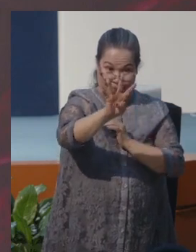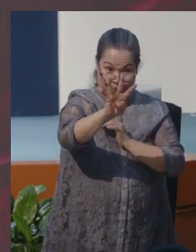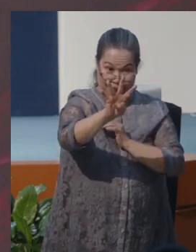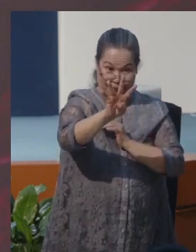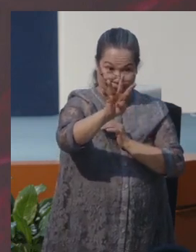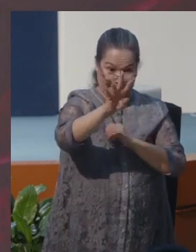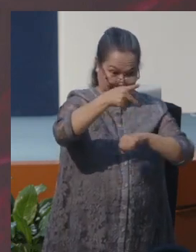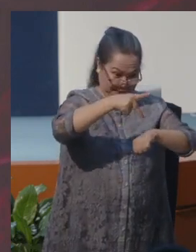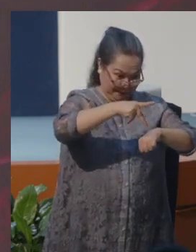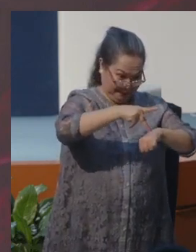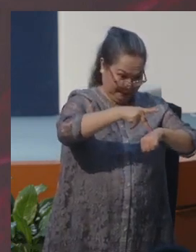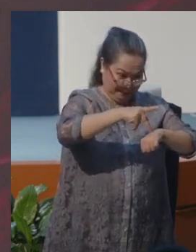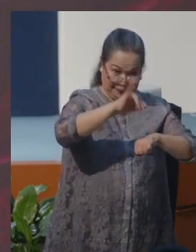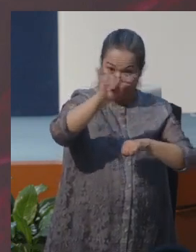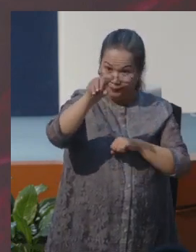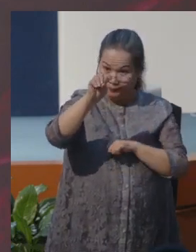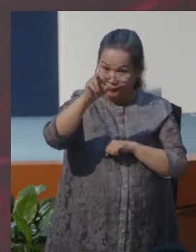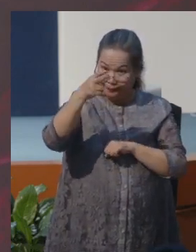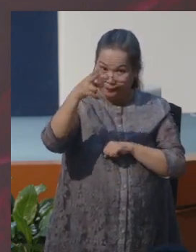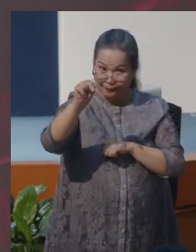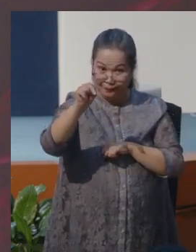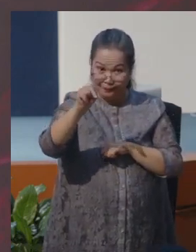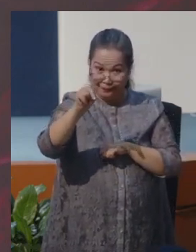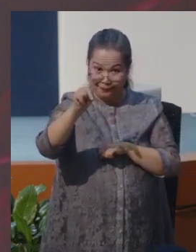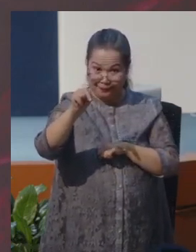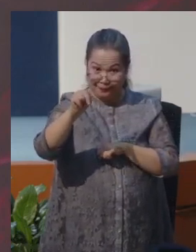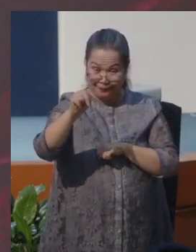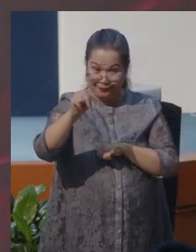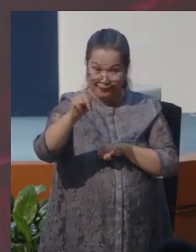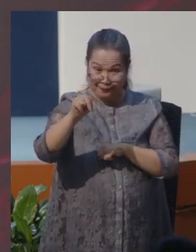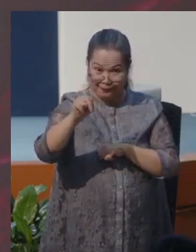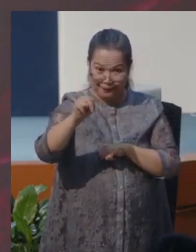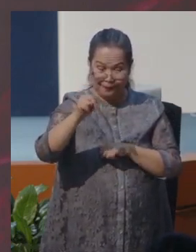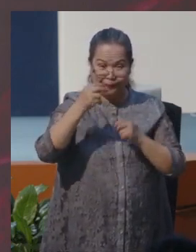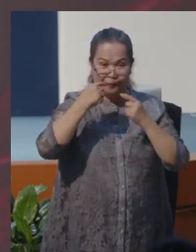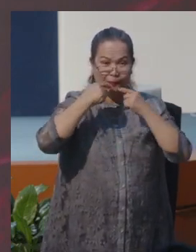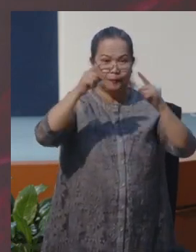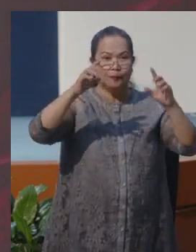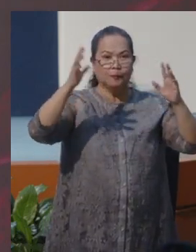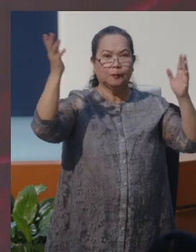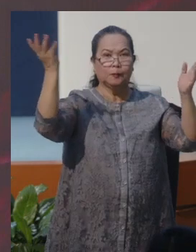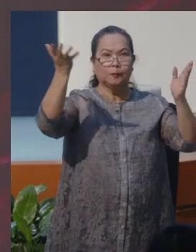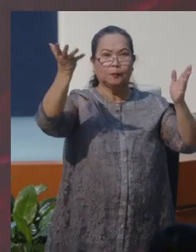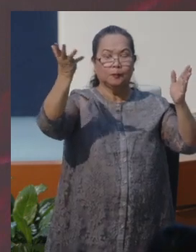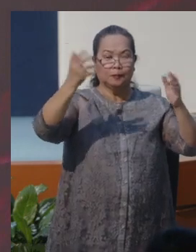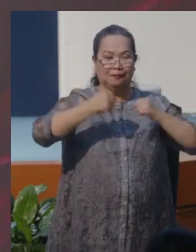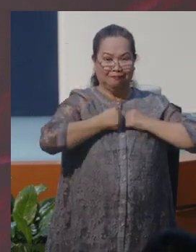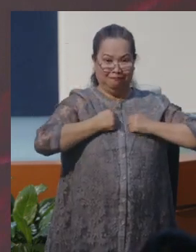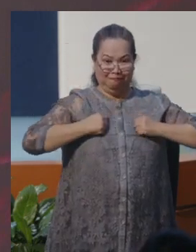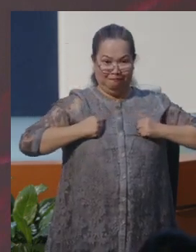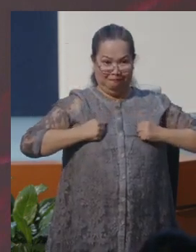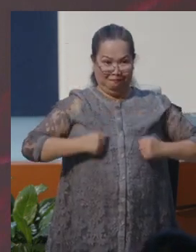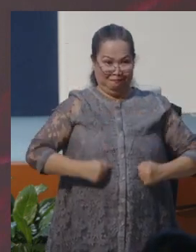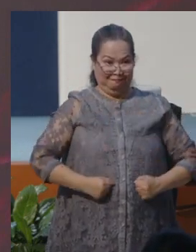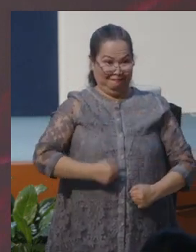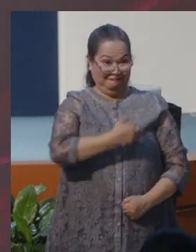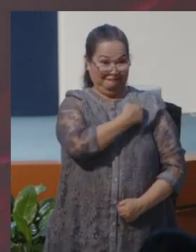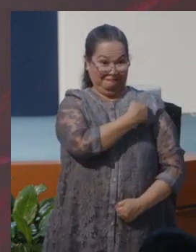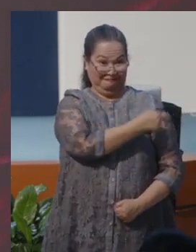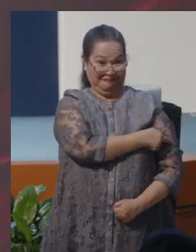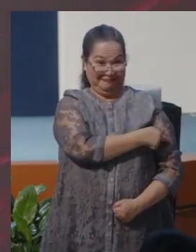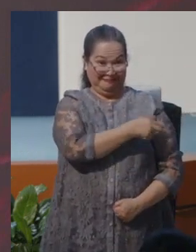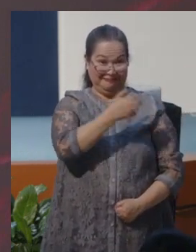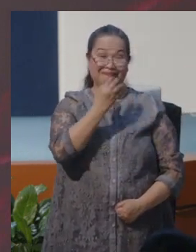John ay nagsalita sa harap ng Sanhedrin, yun ding grupo ng mga religious leaders ng